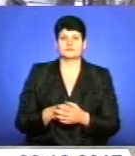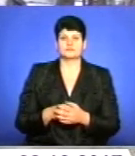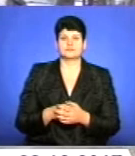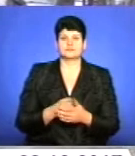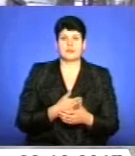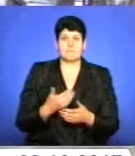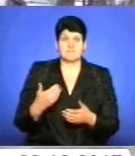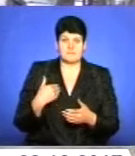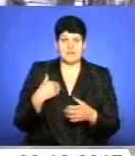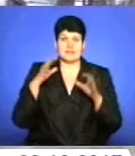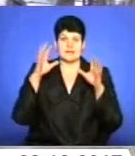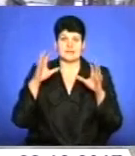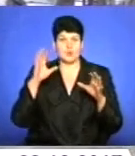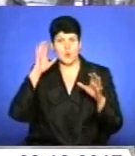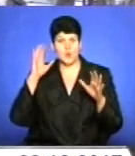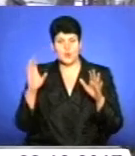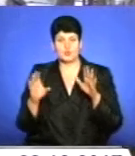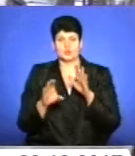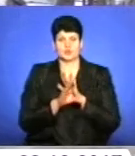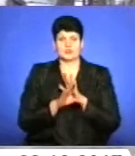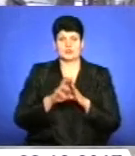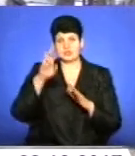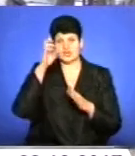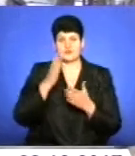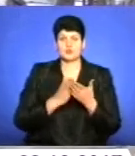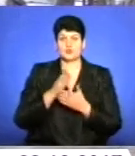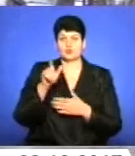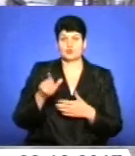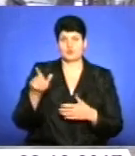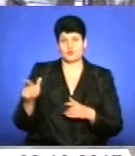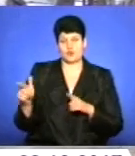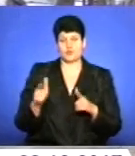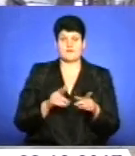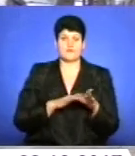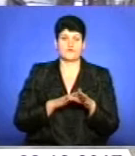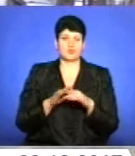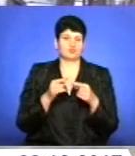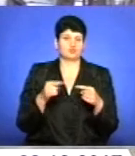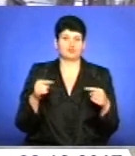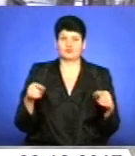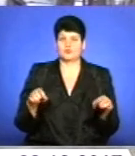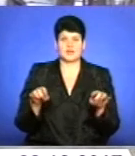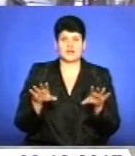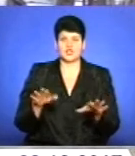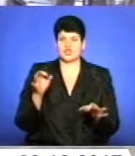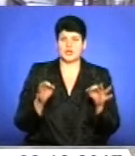як законопослушні люди і державні службовці, готові виконувати будь-яке рішення